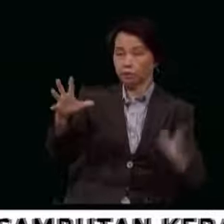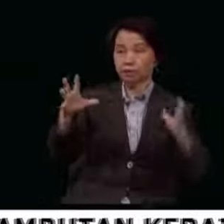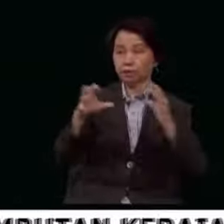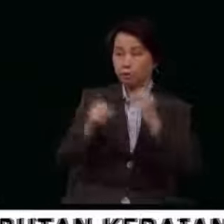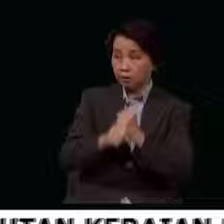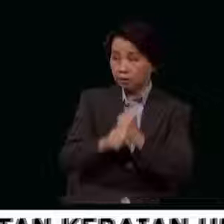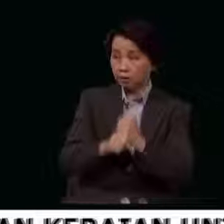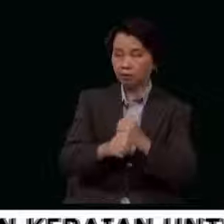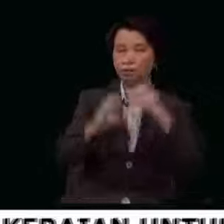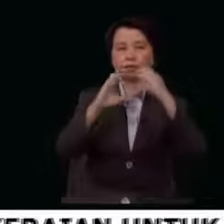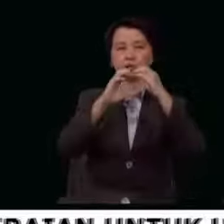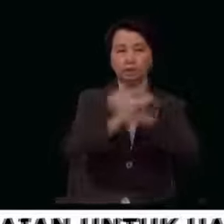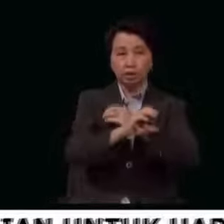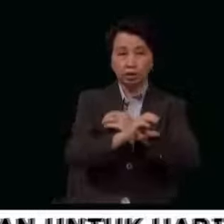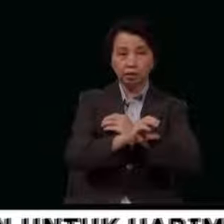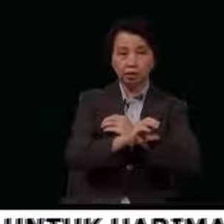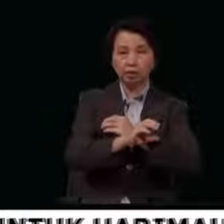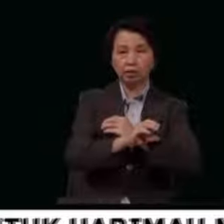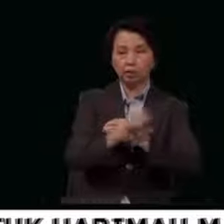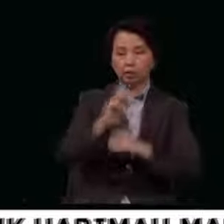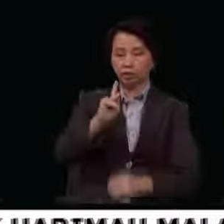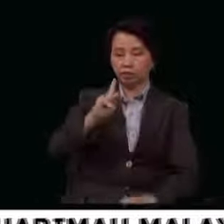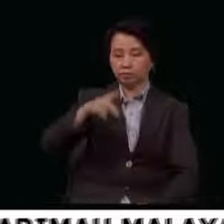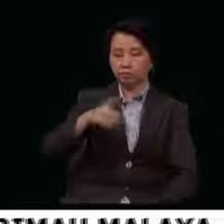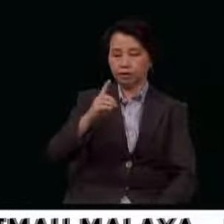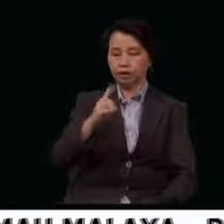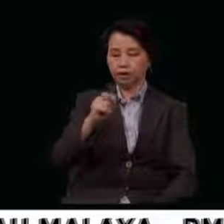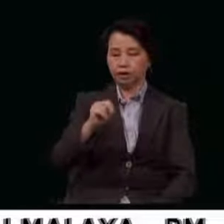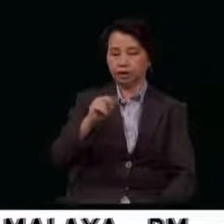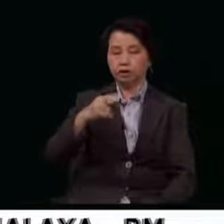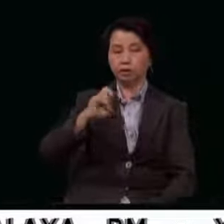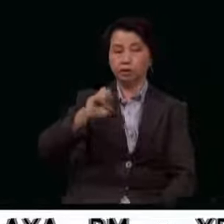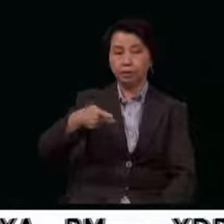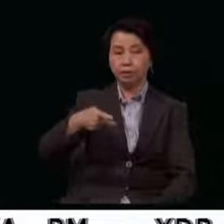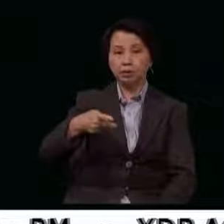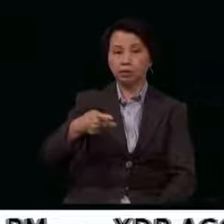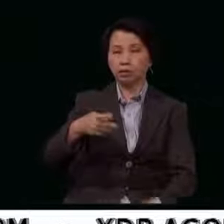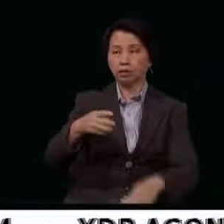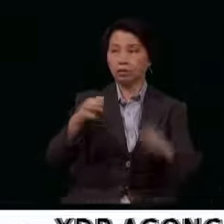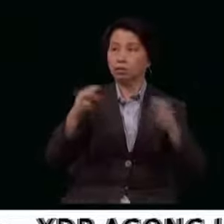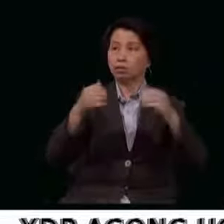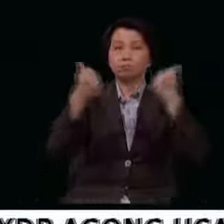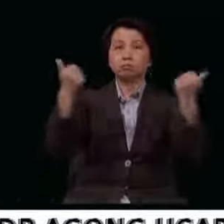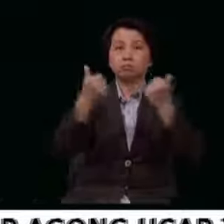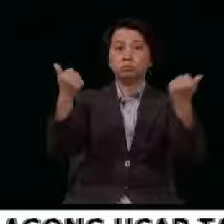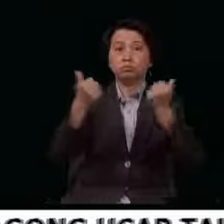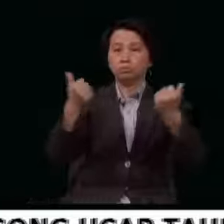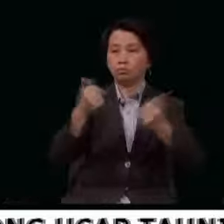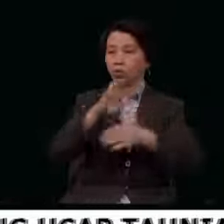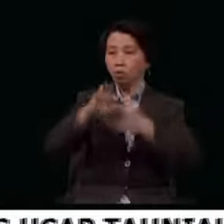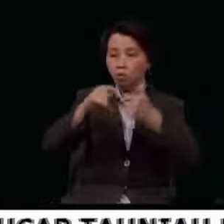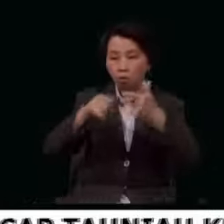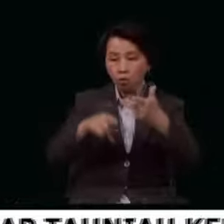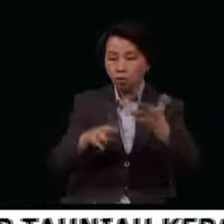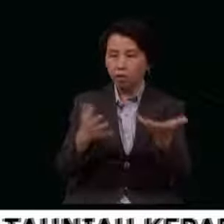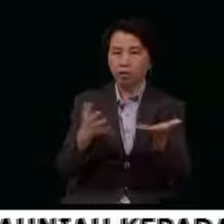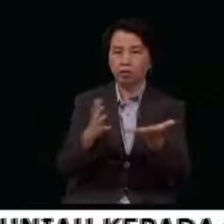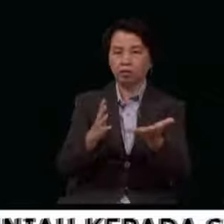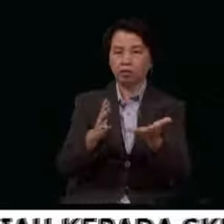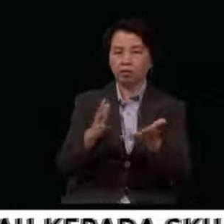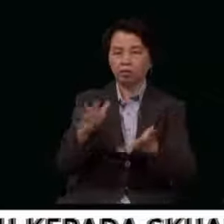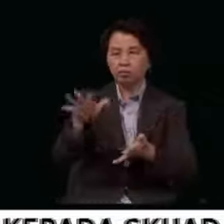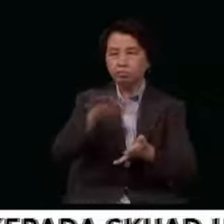tahulah setiap tahun menjelang perayaan Idul Fitri ataupun apa ya faryad yang